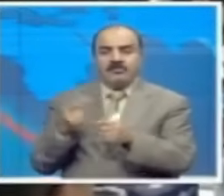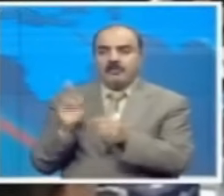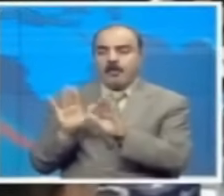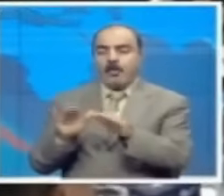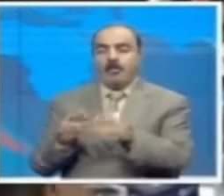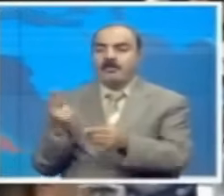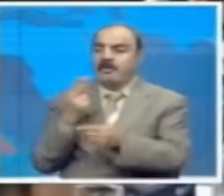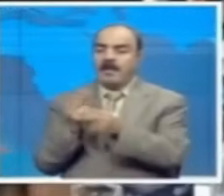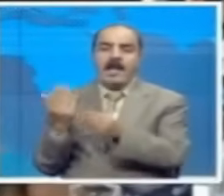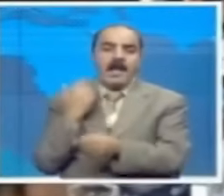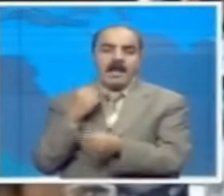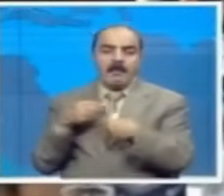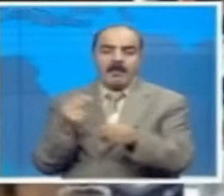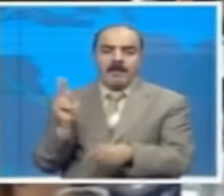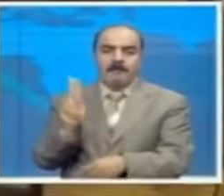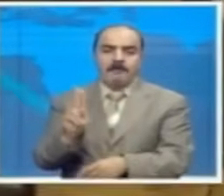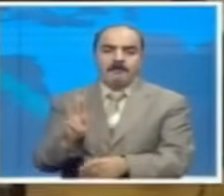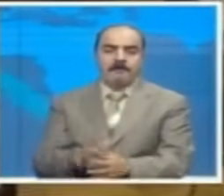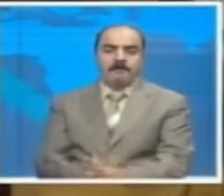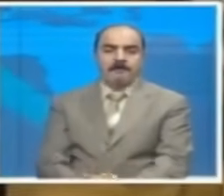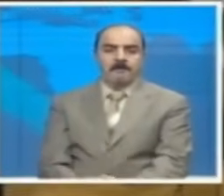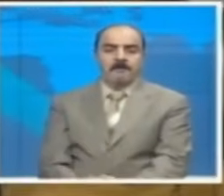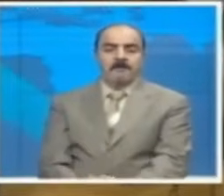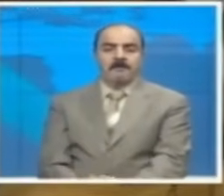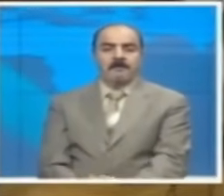السعر على السلعة بأي طرق.